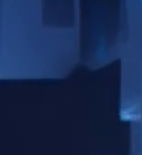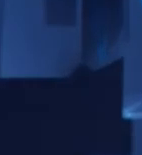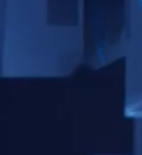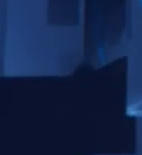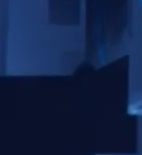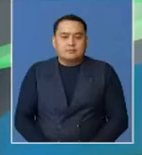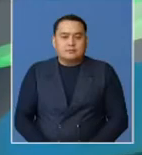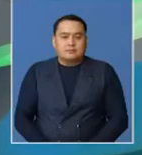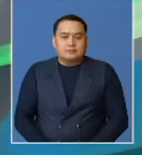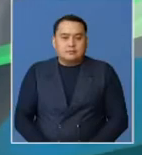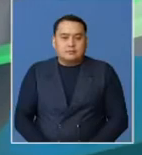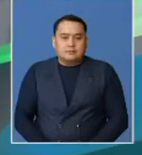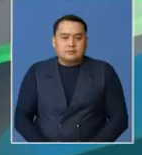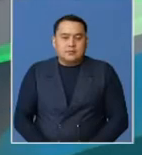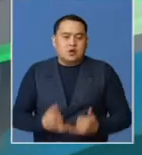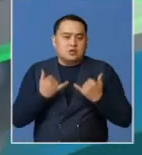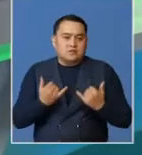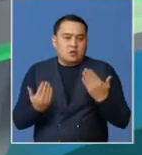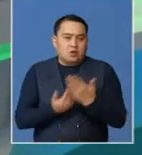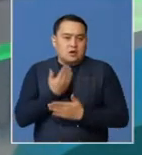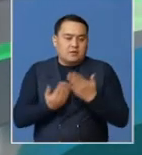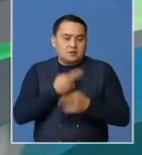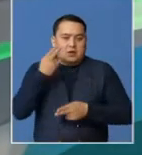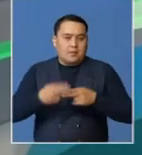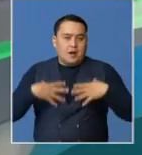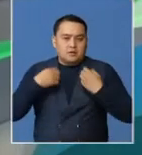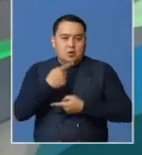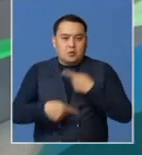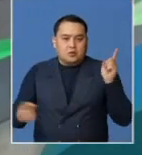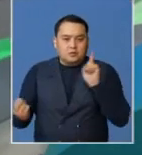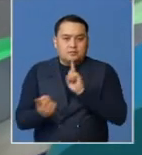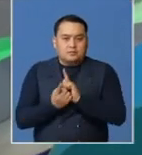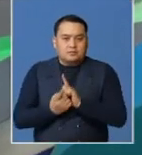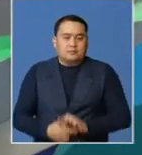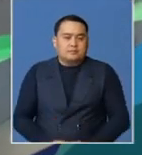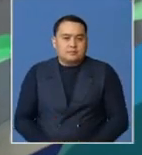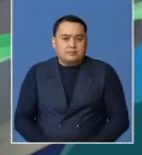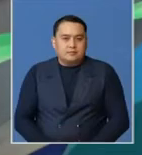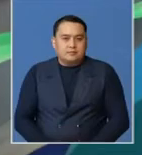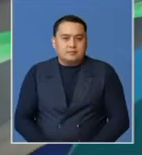У меня на сегодня все. Спасибо за внимание. Всего доброго.